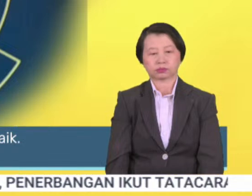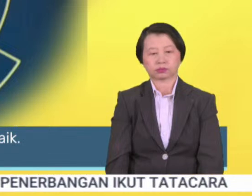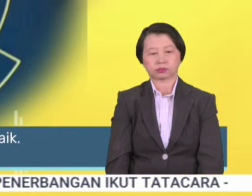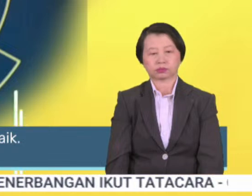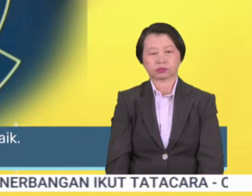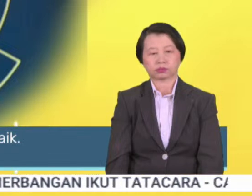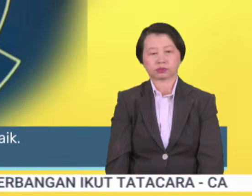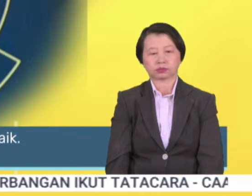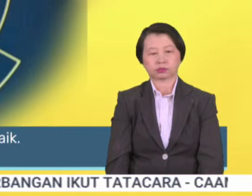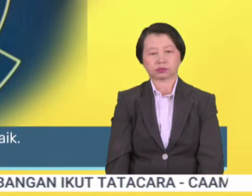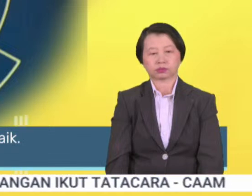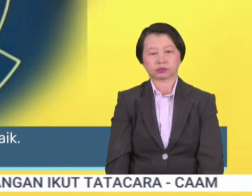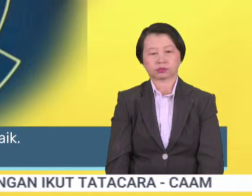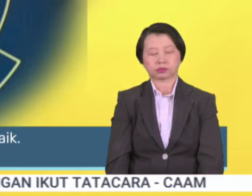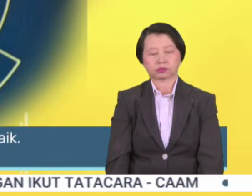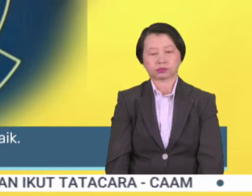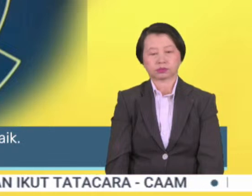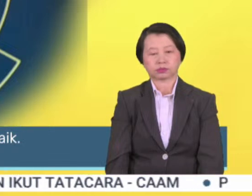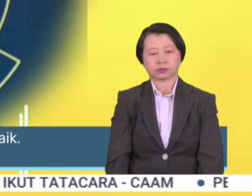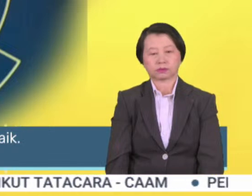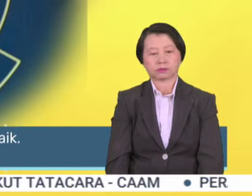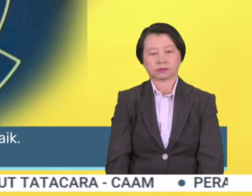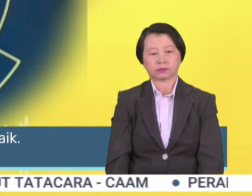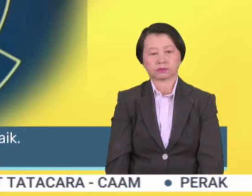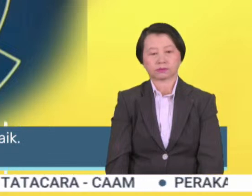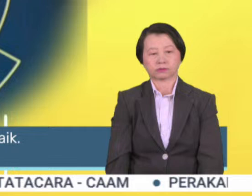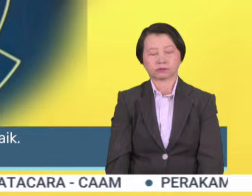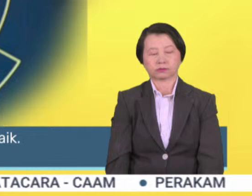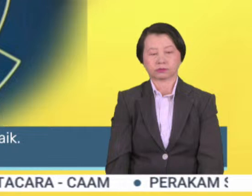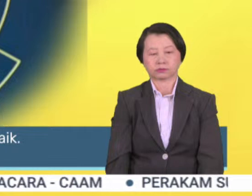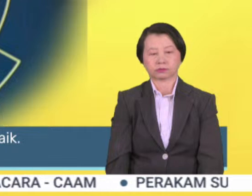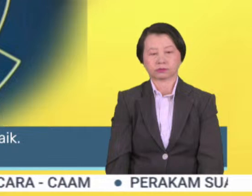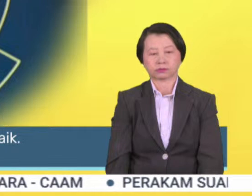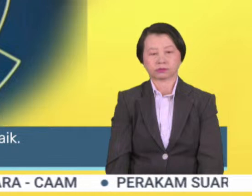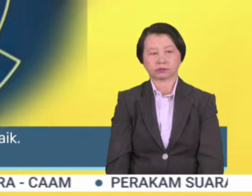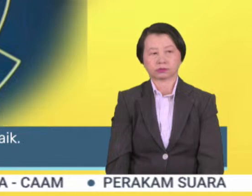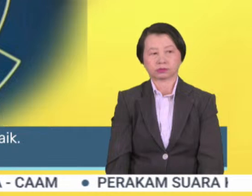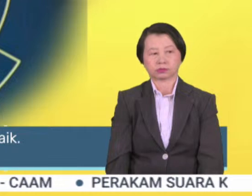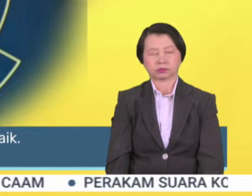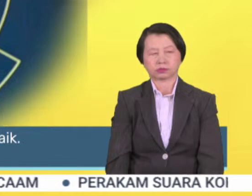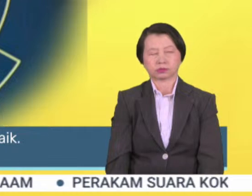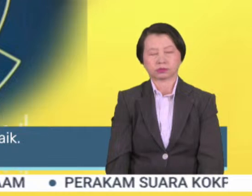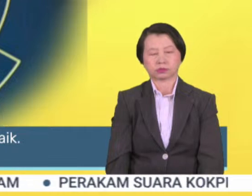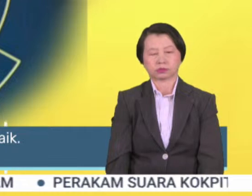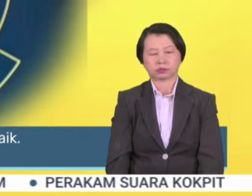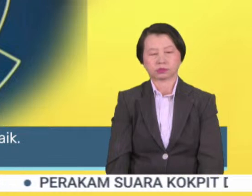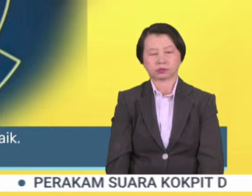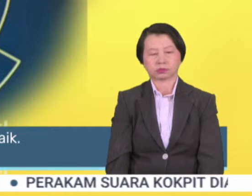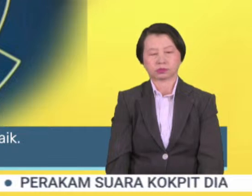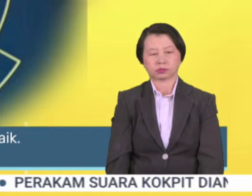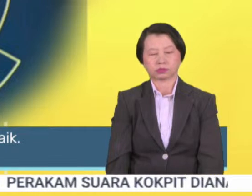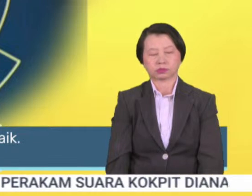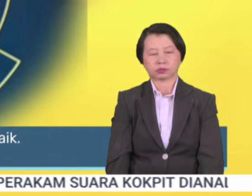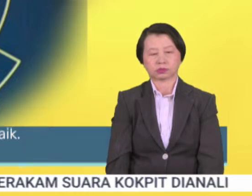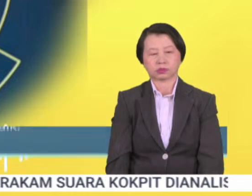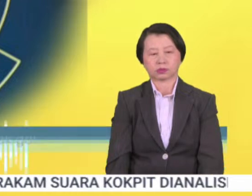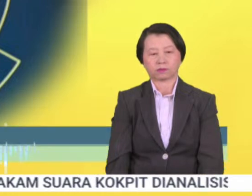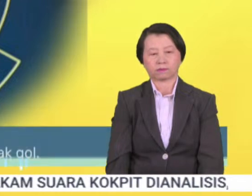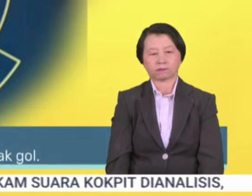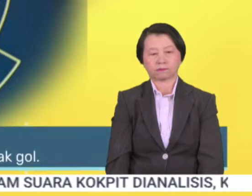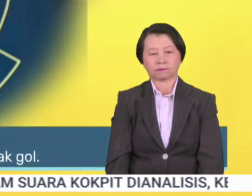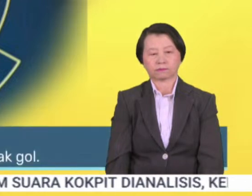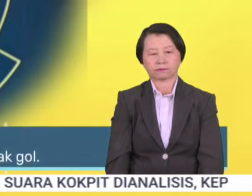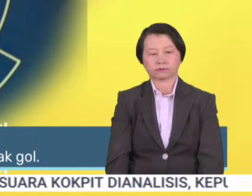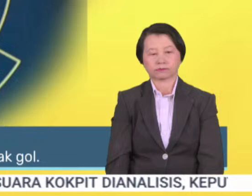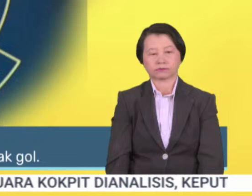say this match was of course with Indonesia experience The Sea Games and like they actually had control of the